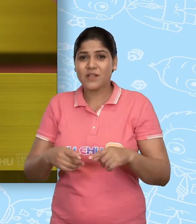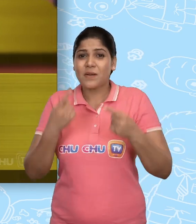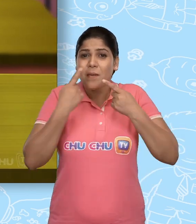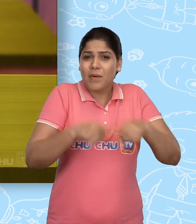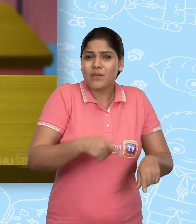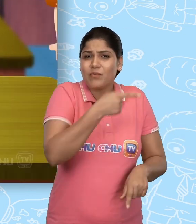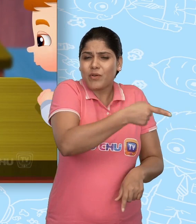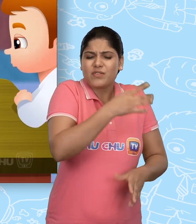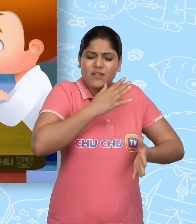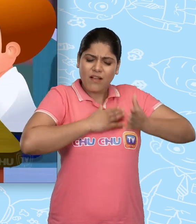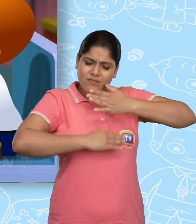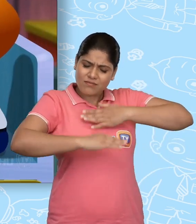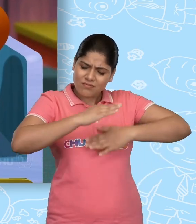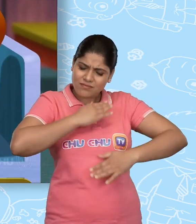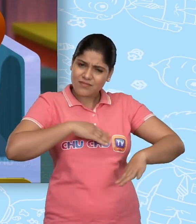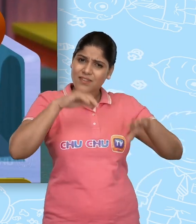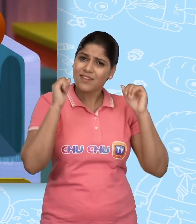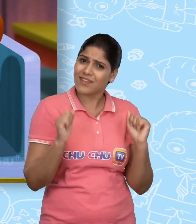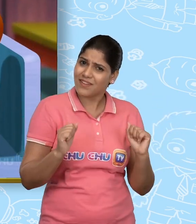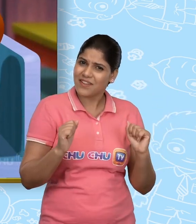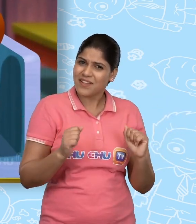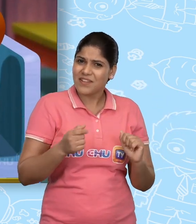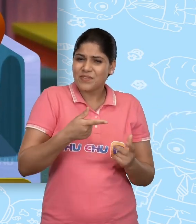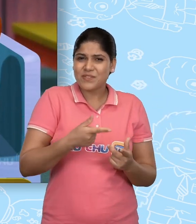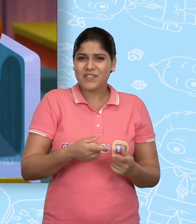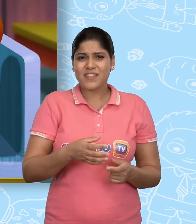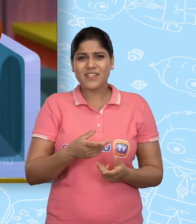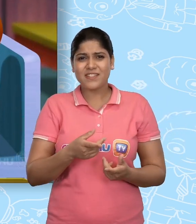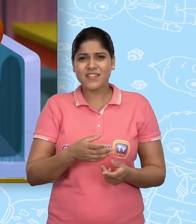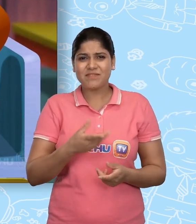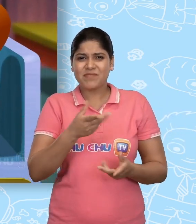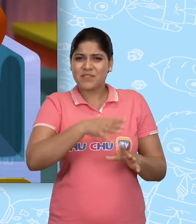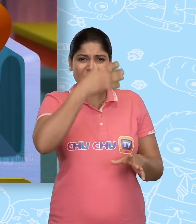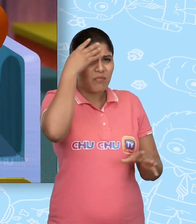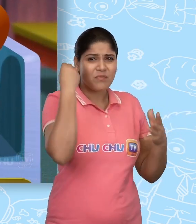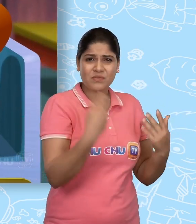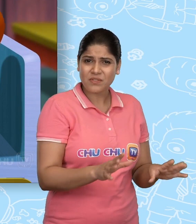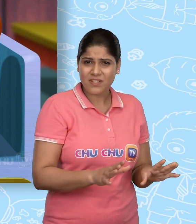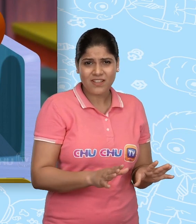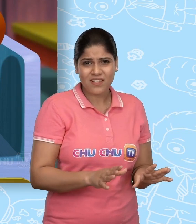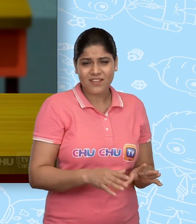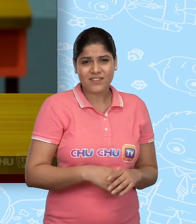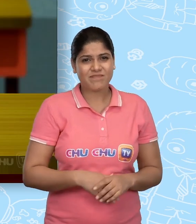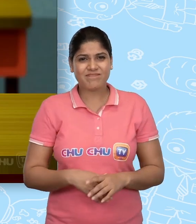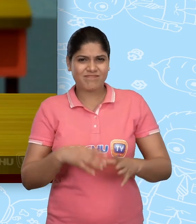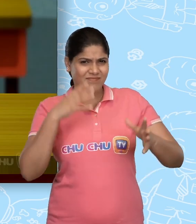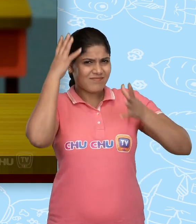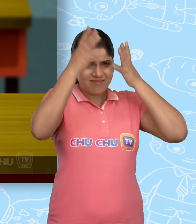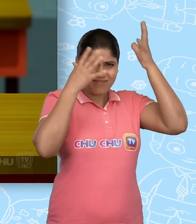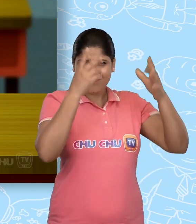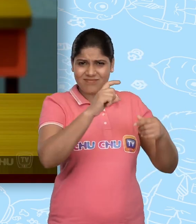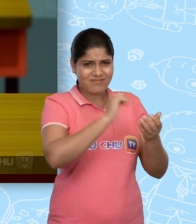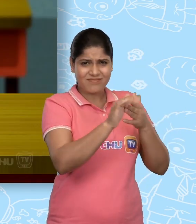परेशान होगा, पर वो तो एकदम शांत बैठा था। उसने एकदम से चाचा को माफ कर दिया।